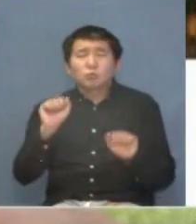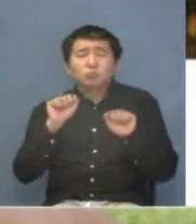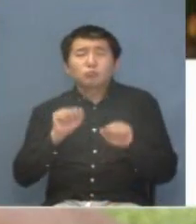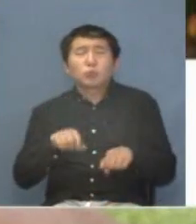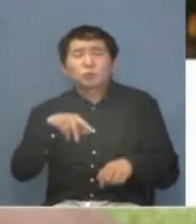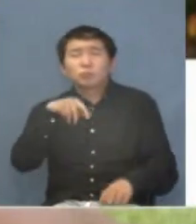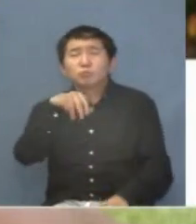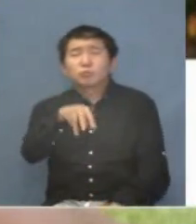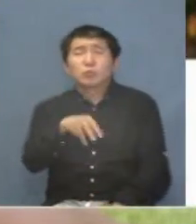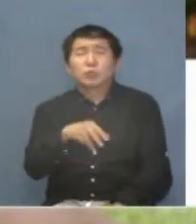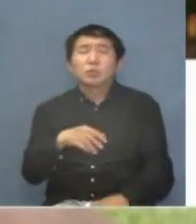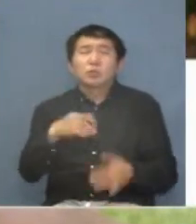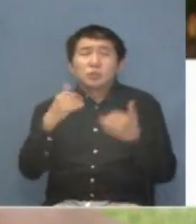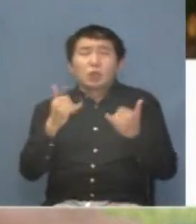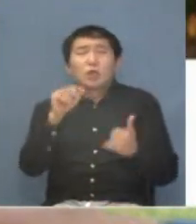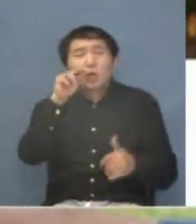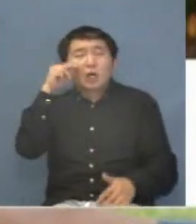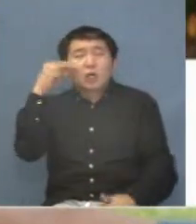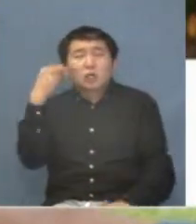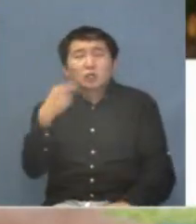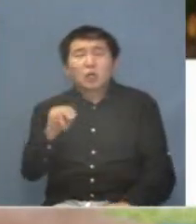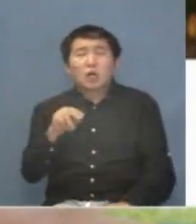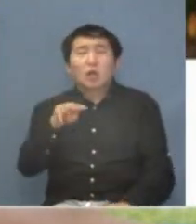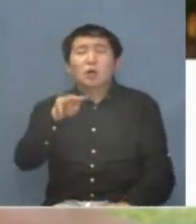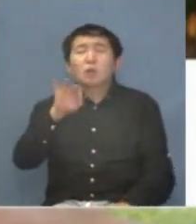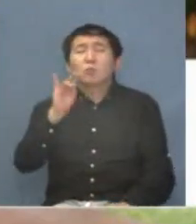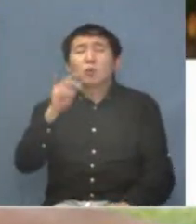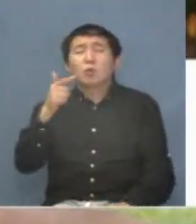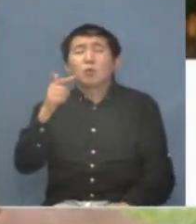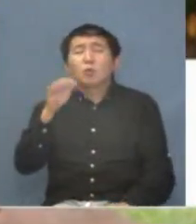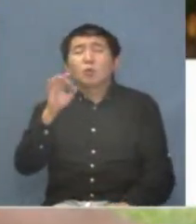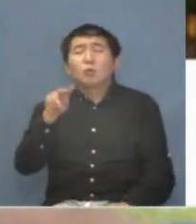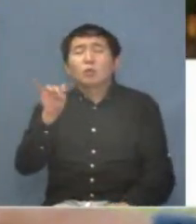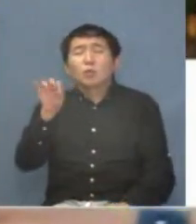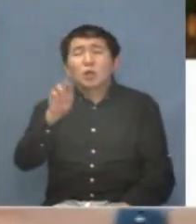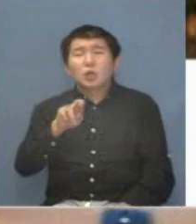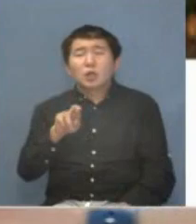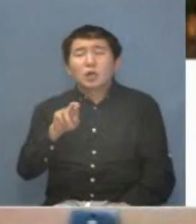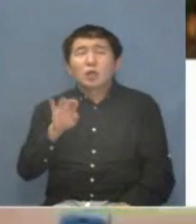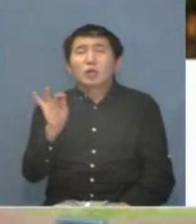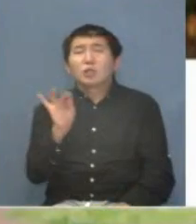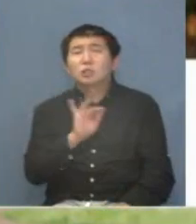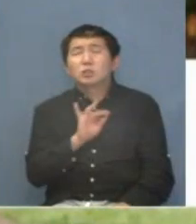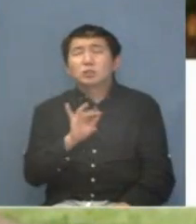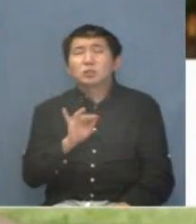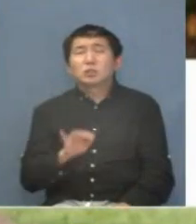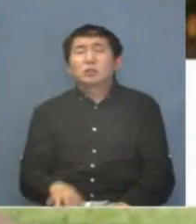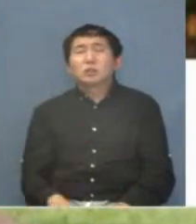көрмеге Қытай тіліндегі, Моңғолиядан келген, моңғол тіліндегі және